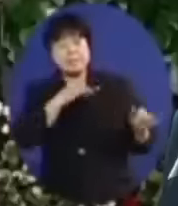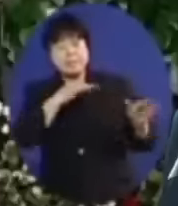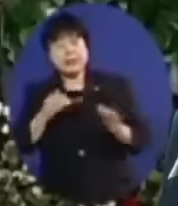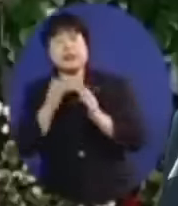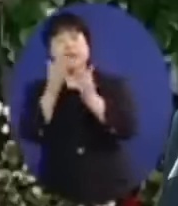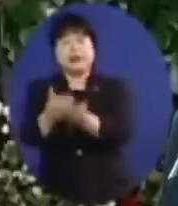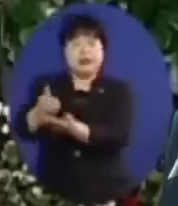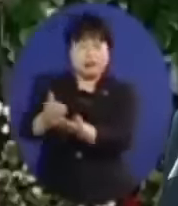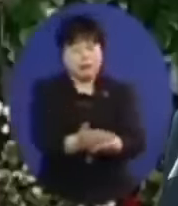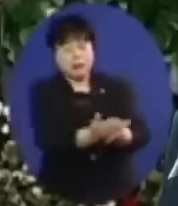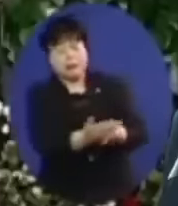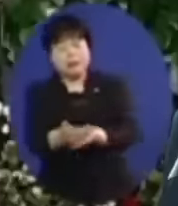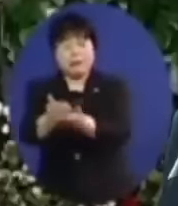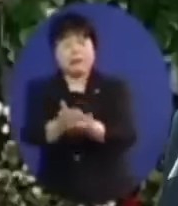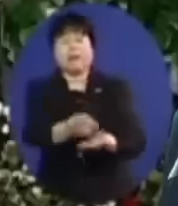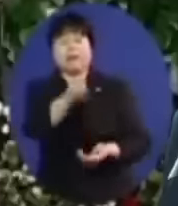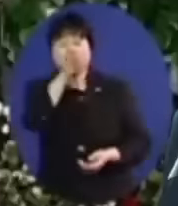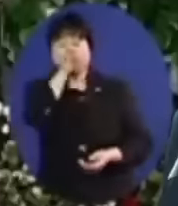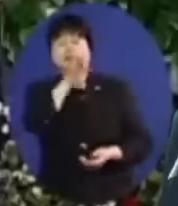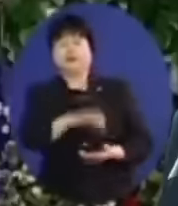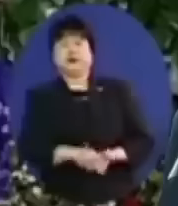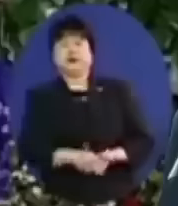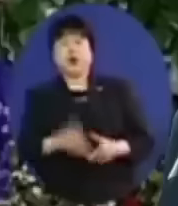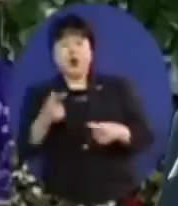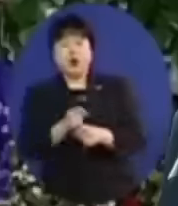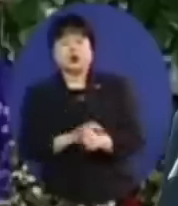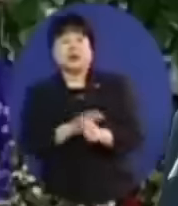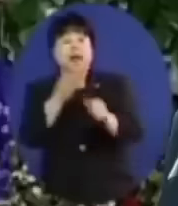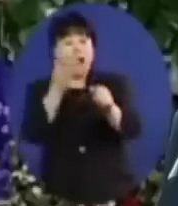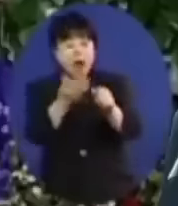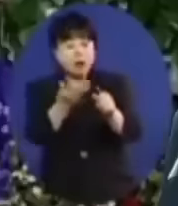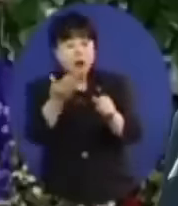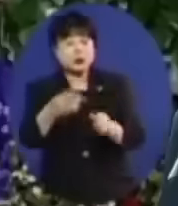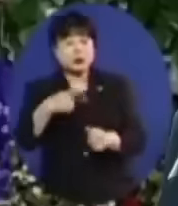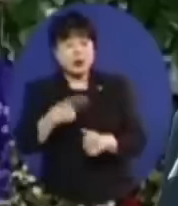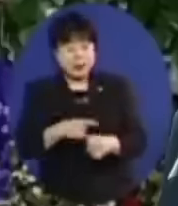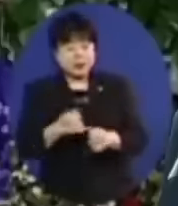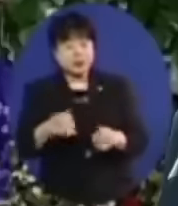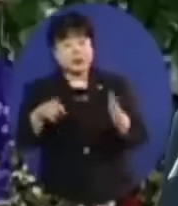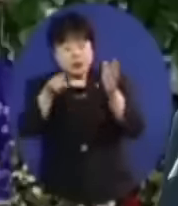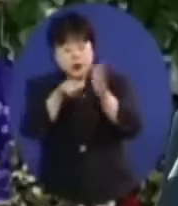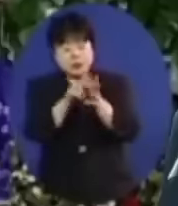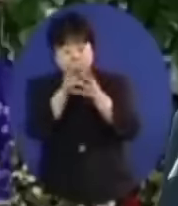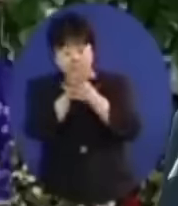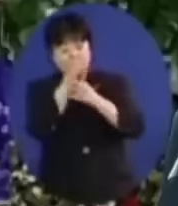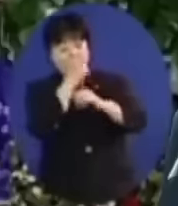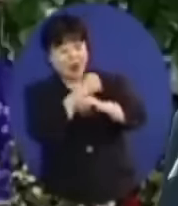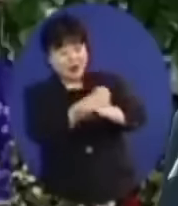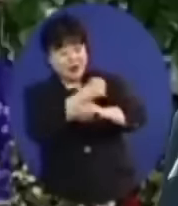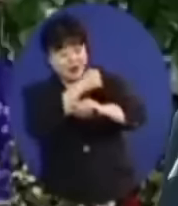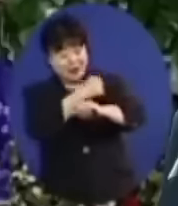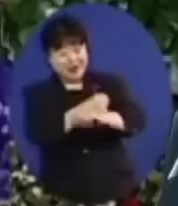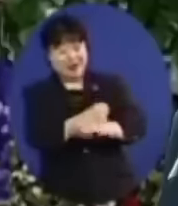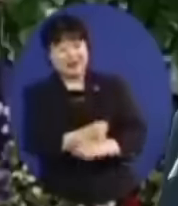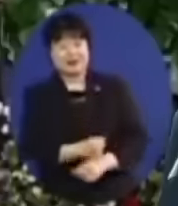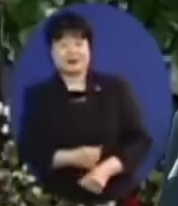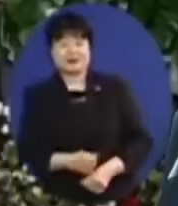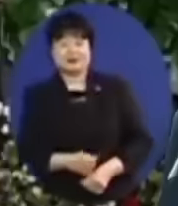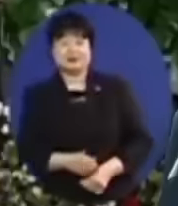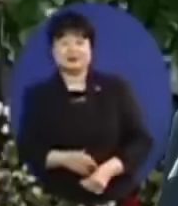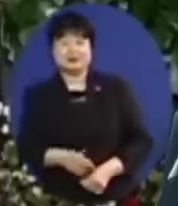마태복음 5장 44절과 10절에 너희 원수를 사랑하며 너희를 박해하는 자를 위하여 기도하라고 했는데 이 박해당할